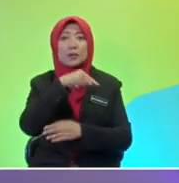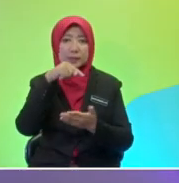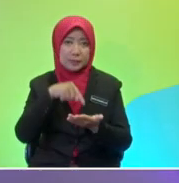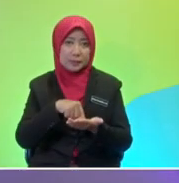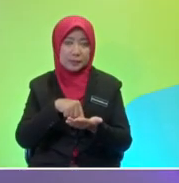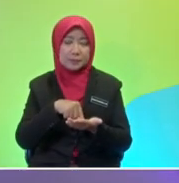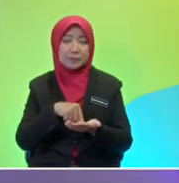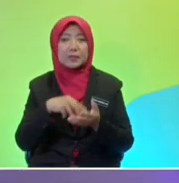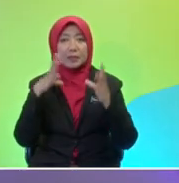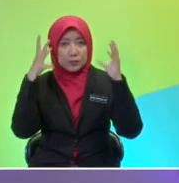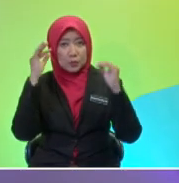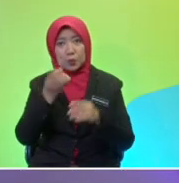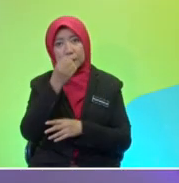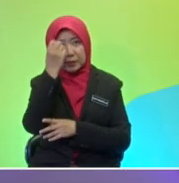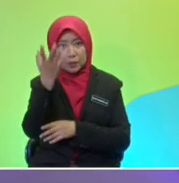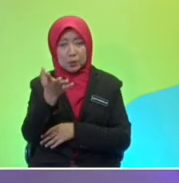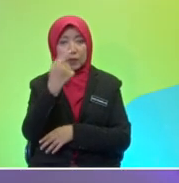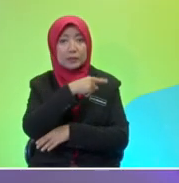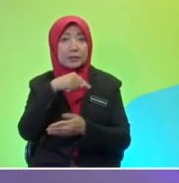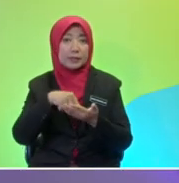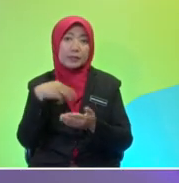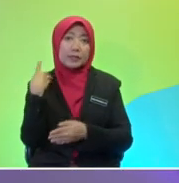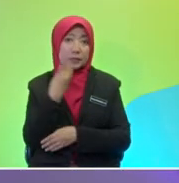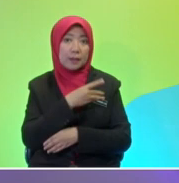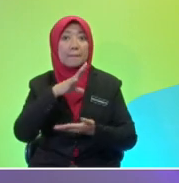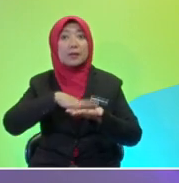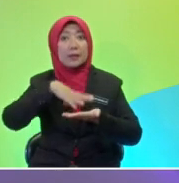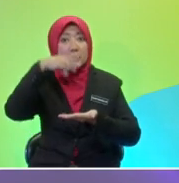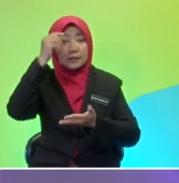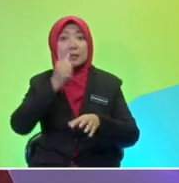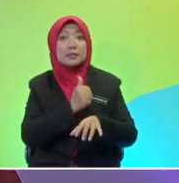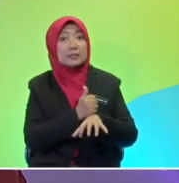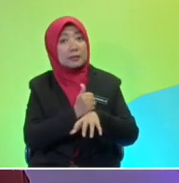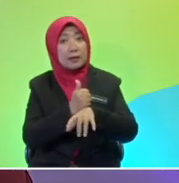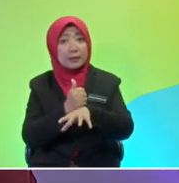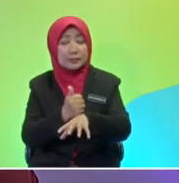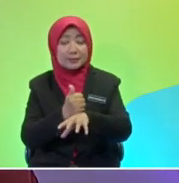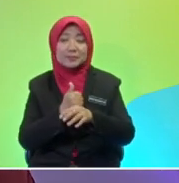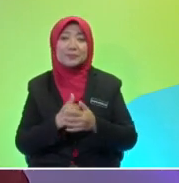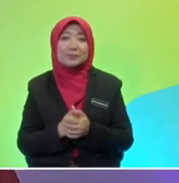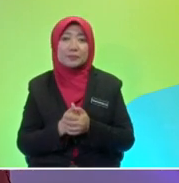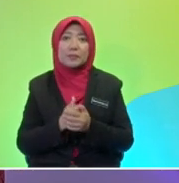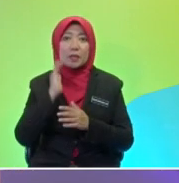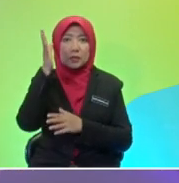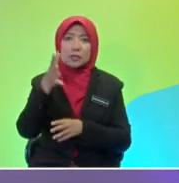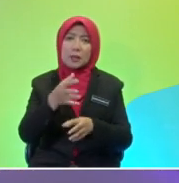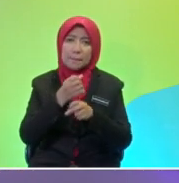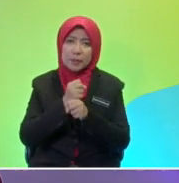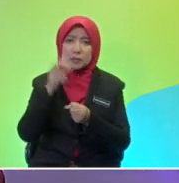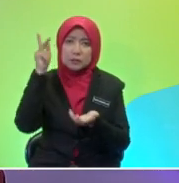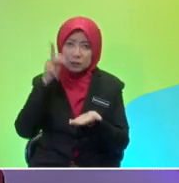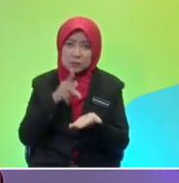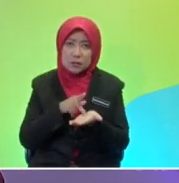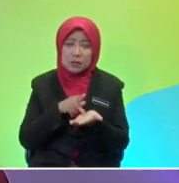bagi tahu hari ini kita belajar tentang serangga di mana akhi pengajaran nanti kita kita akan dapat kenal serangga